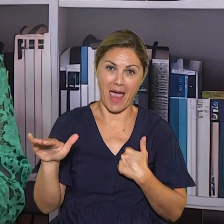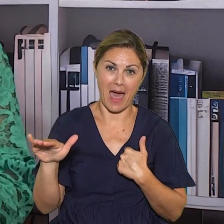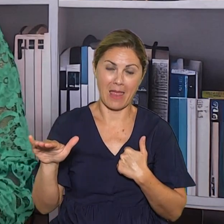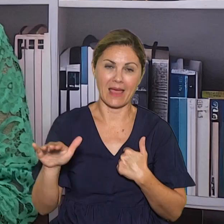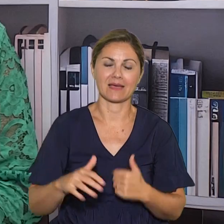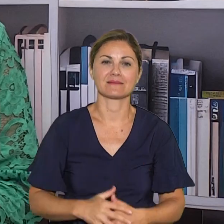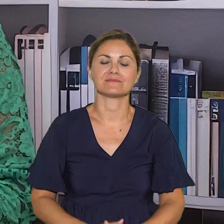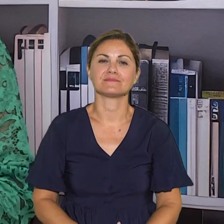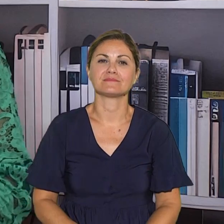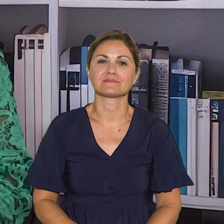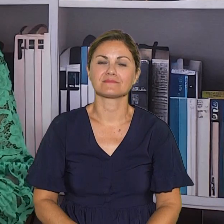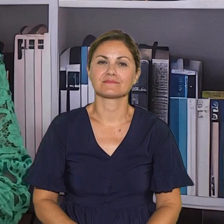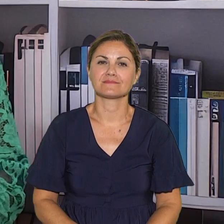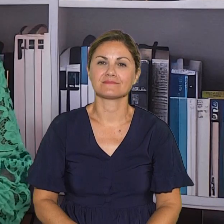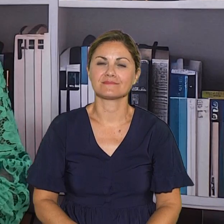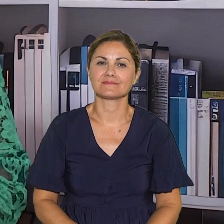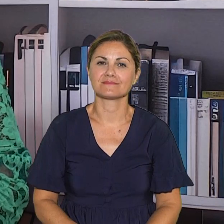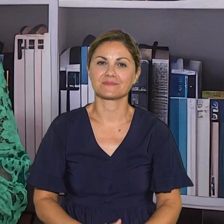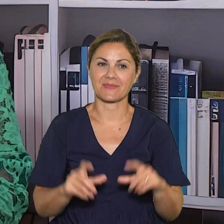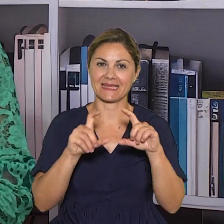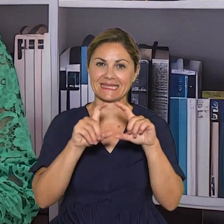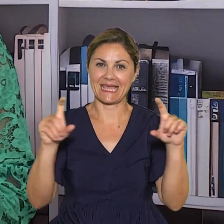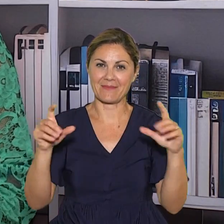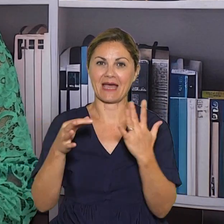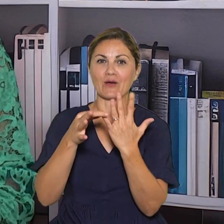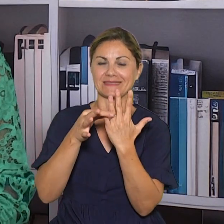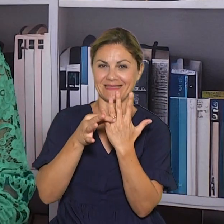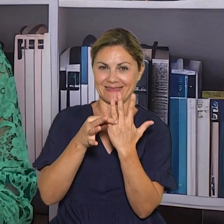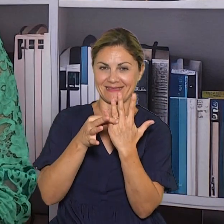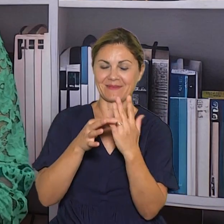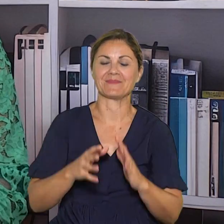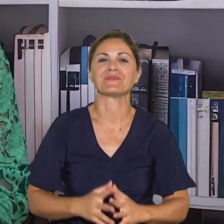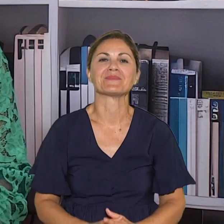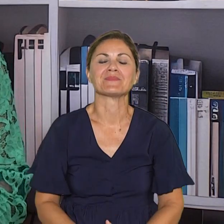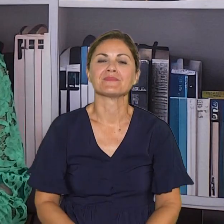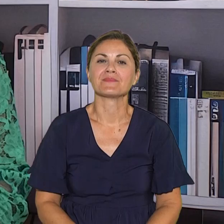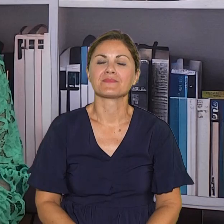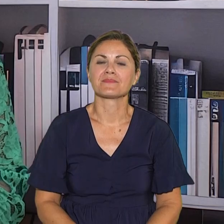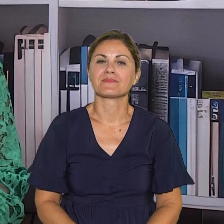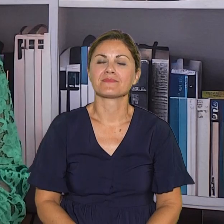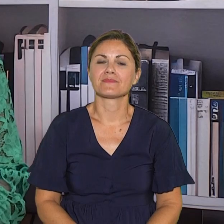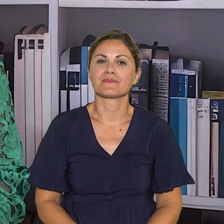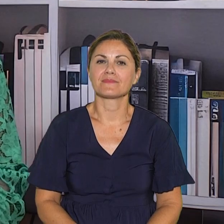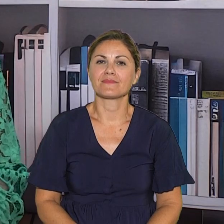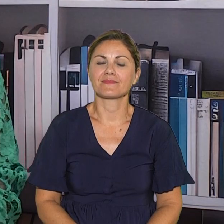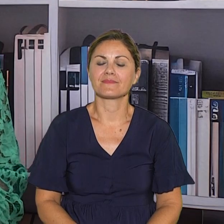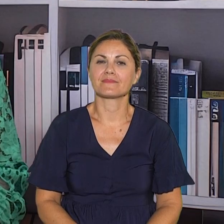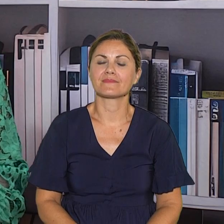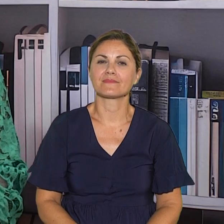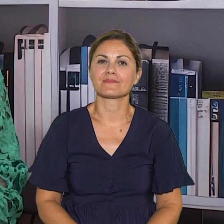Mm-hmm. Kada bi se mladi ženili. Pa sam ja napisala jednu pismu o tome po svom